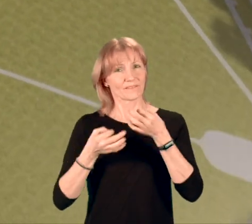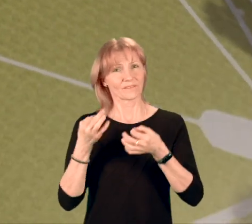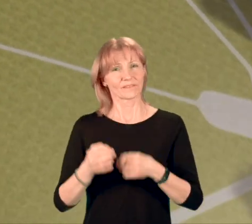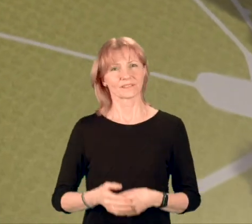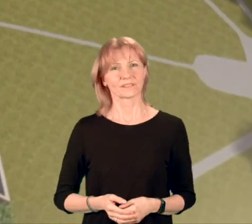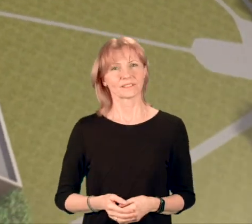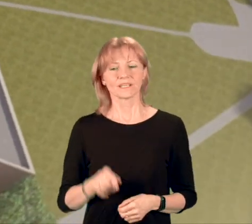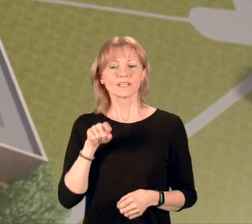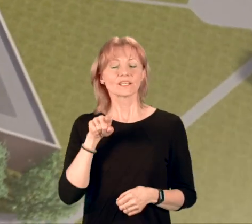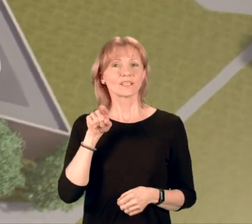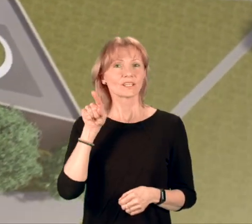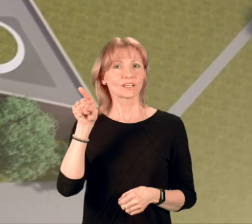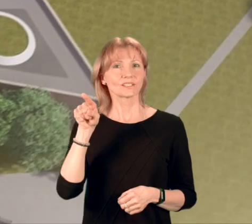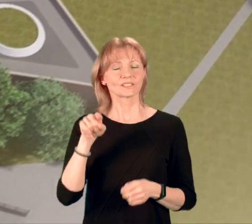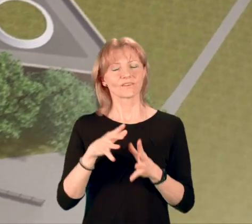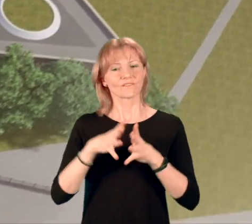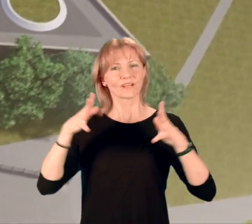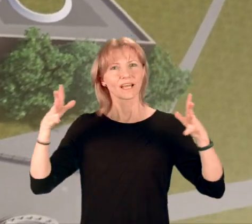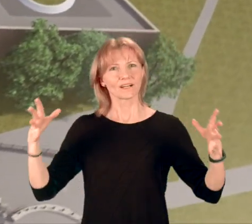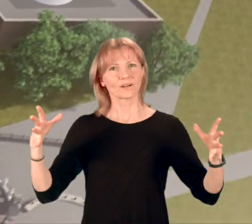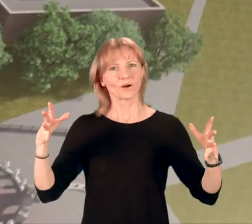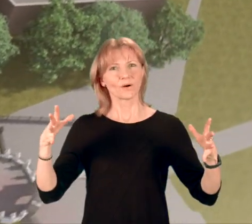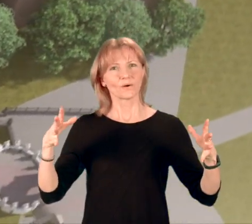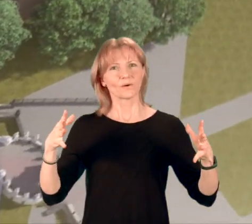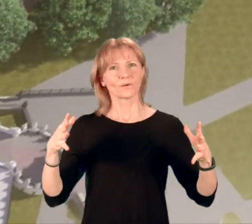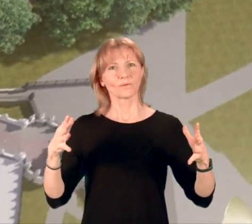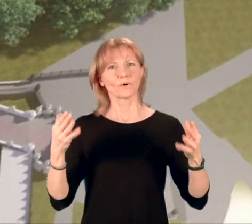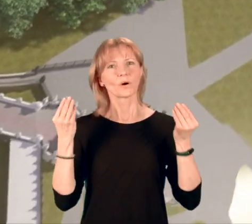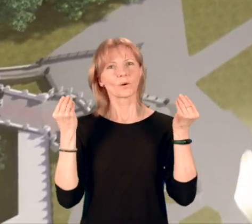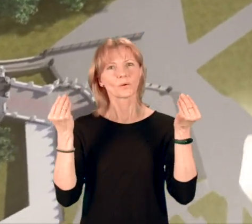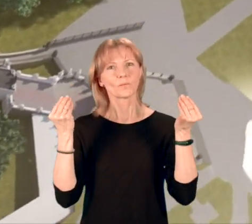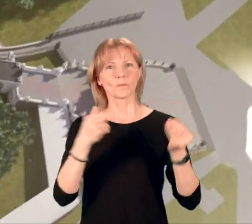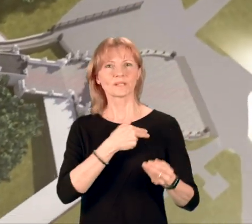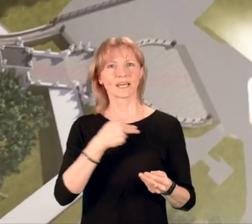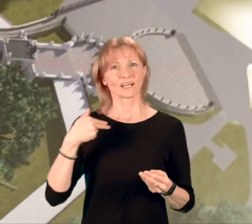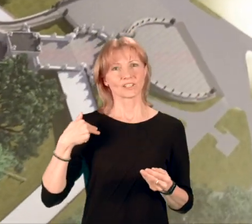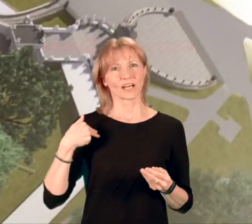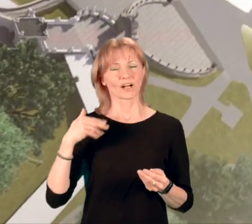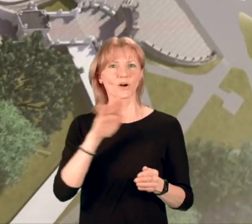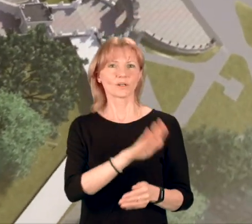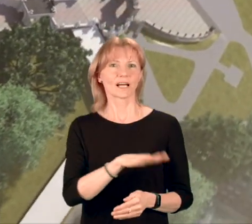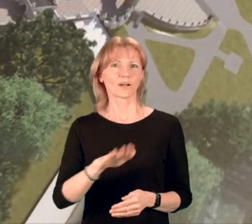Tyś wielką chlubą naszego